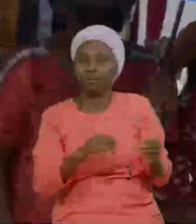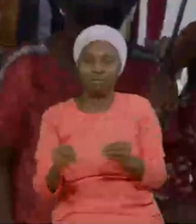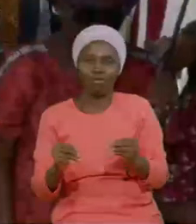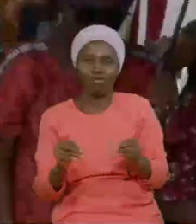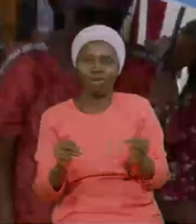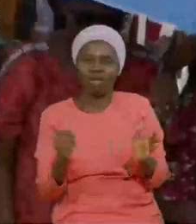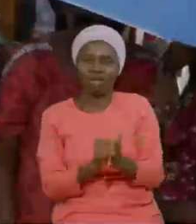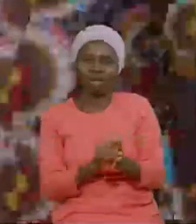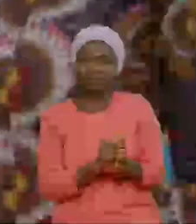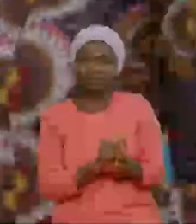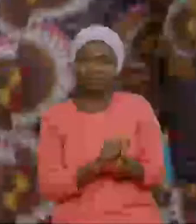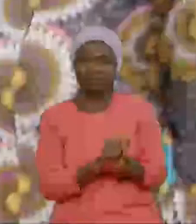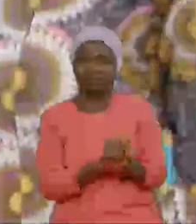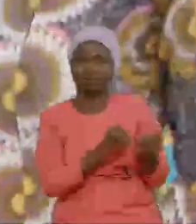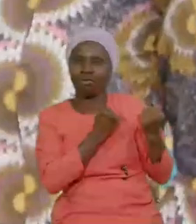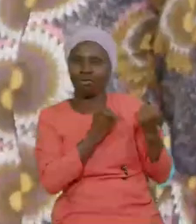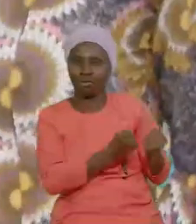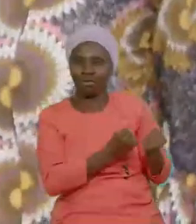Je veux ce défi.